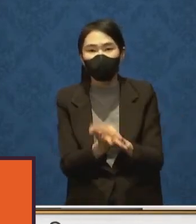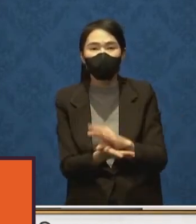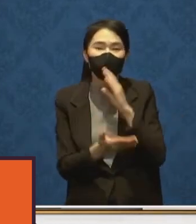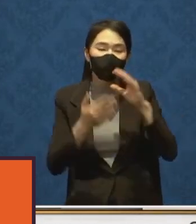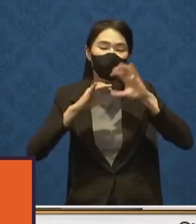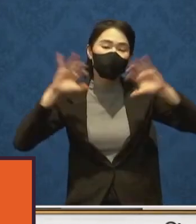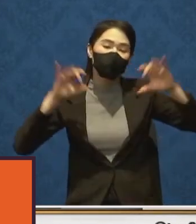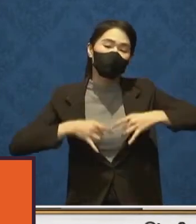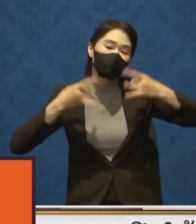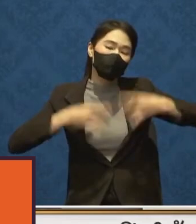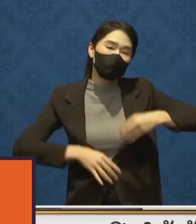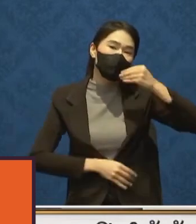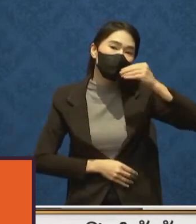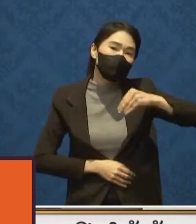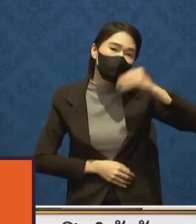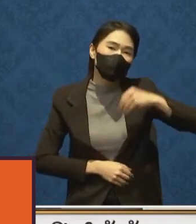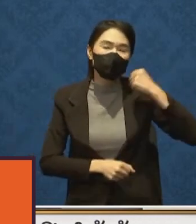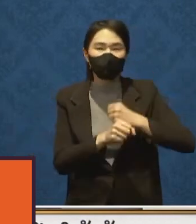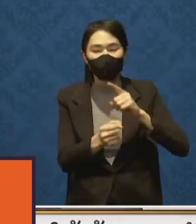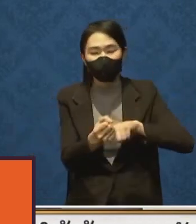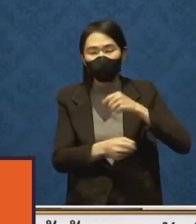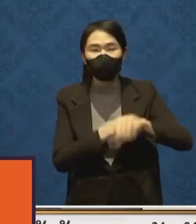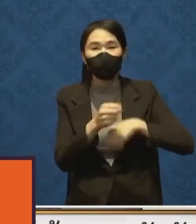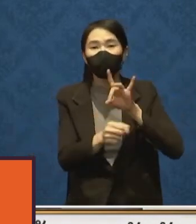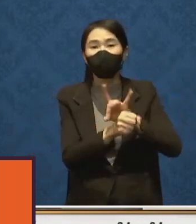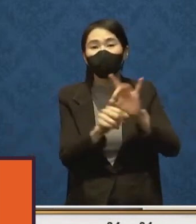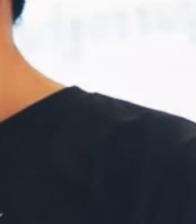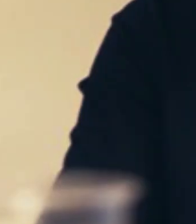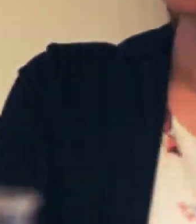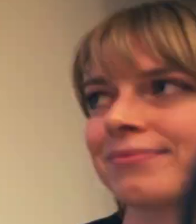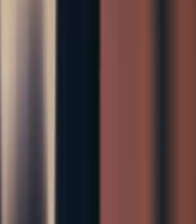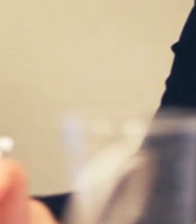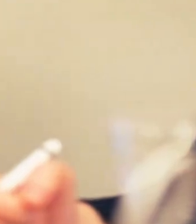พูดพูดและทำไม่ได้อยู่ 8 ปีครัขบคุครั